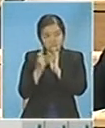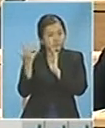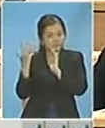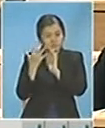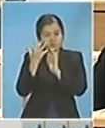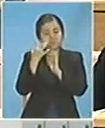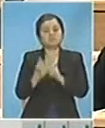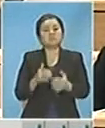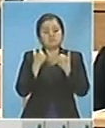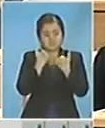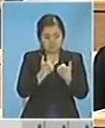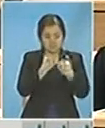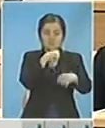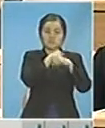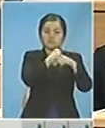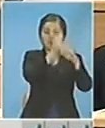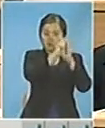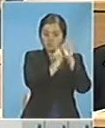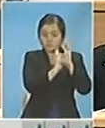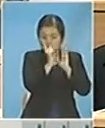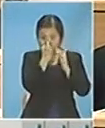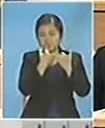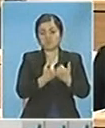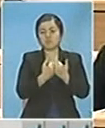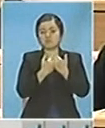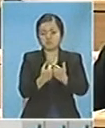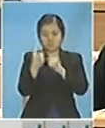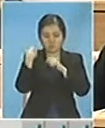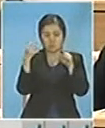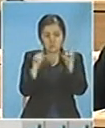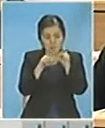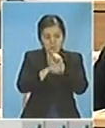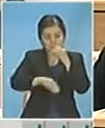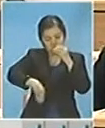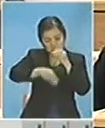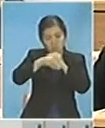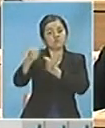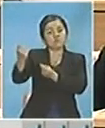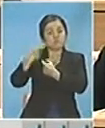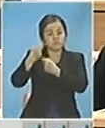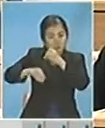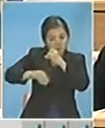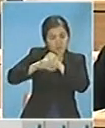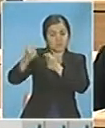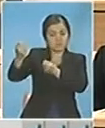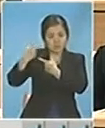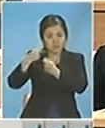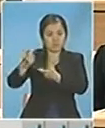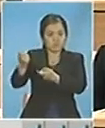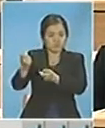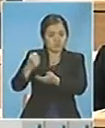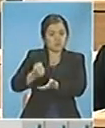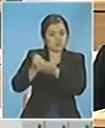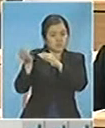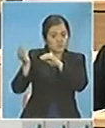เมื่อเราทำกฎหมายฉบับนี้ขึ้นมาก็เป็นการเพิ่มเติมสวัสดิการและเงินสงเคราะห์ให้